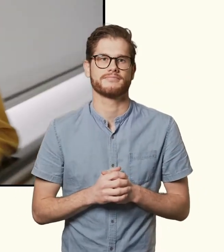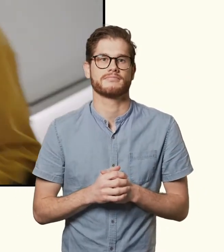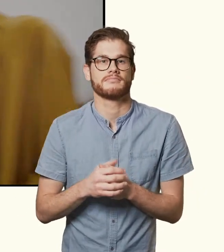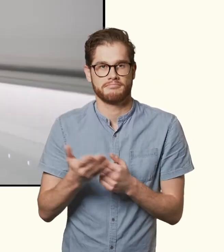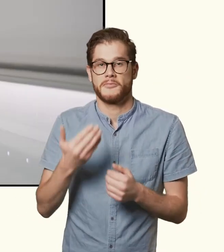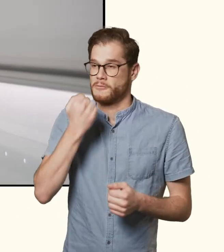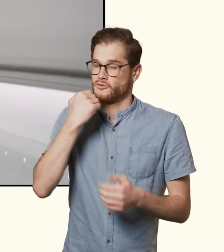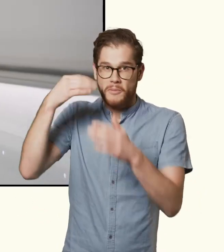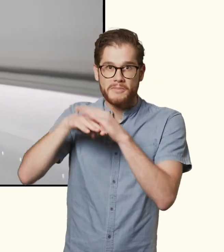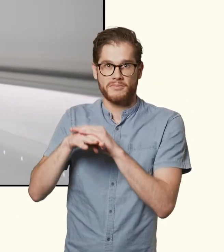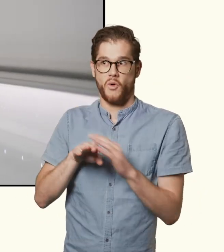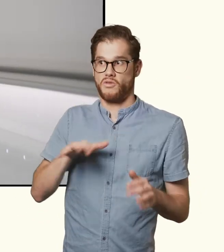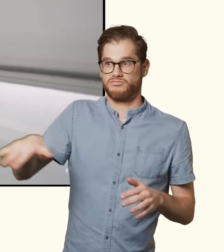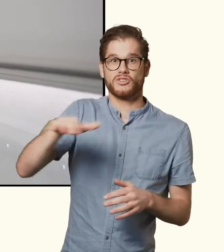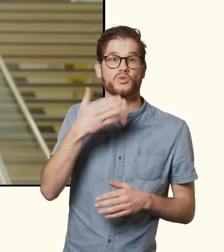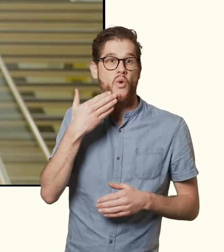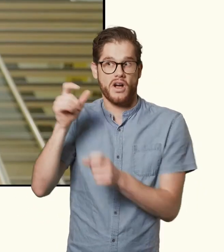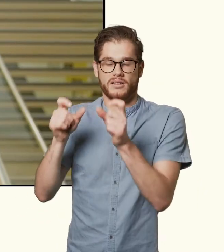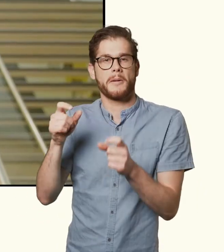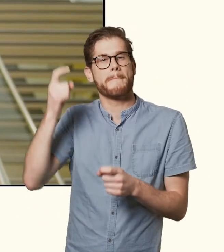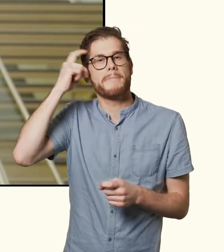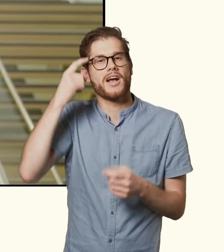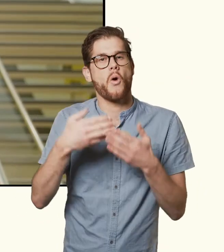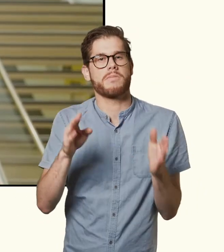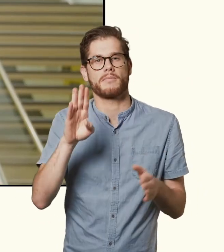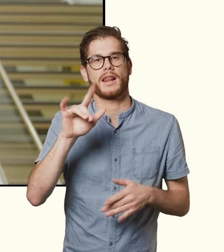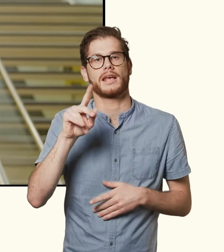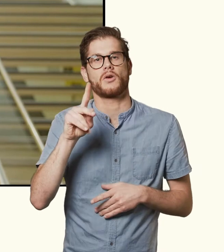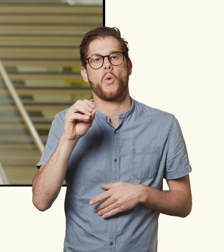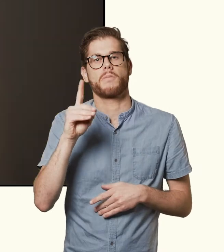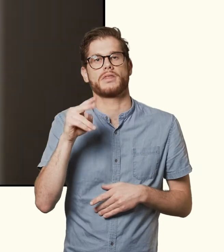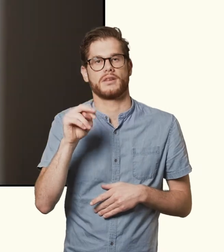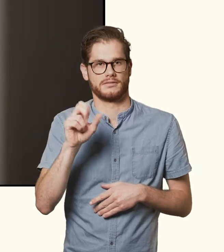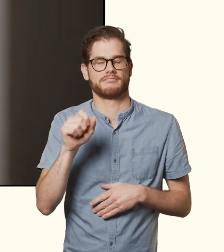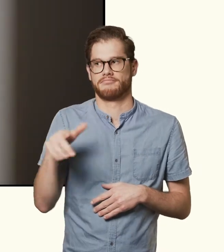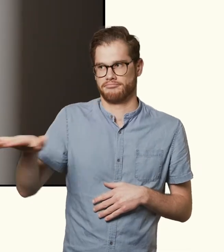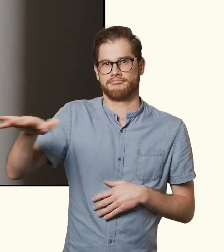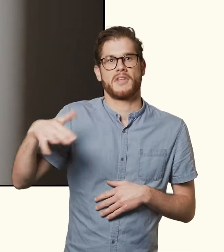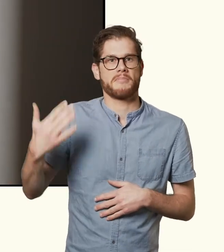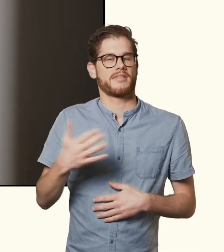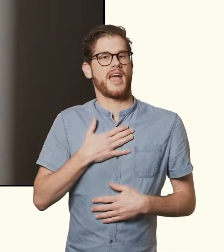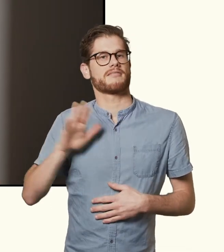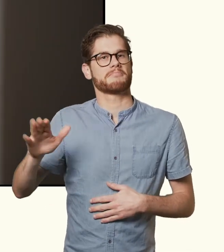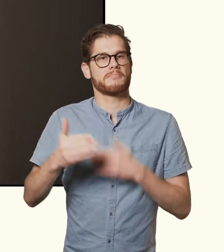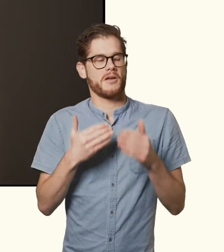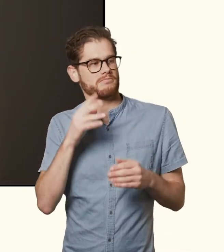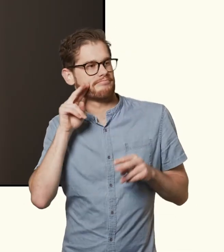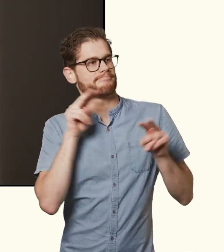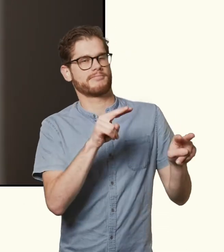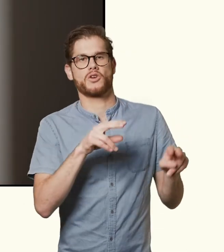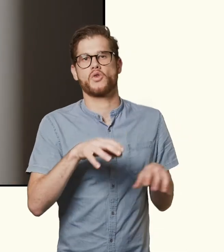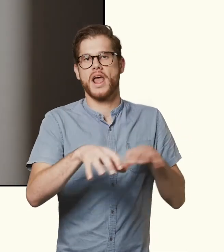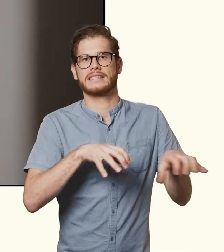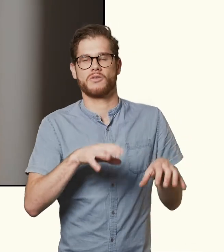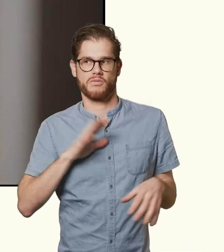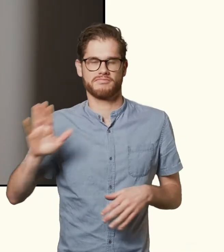In het museum werken ook jongeren, onze blikopeners. Die hun eigen kijk hebben op de collectie en hun eigen favorieten hebben. Ja, er is